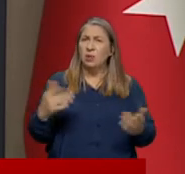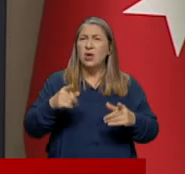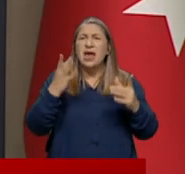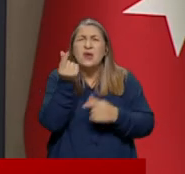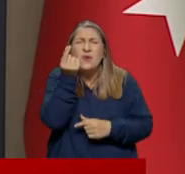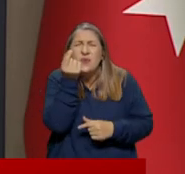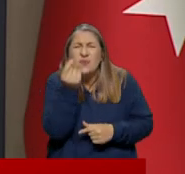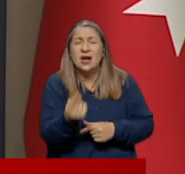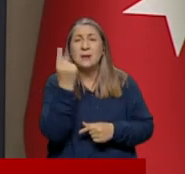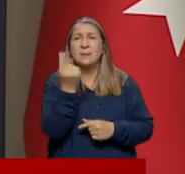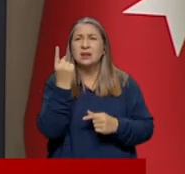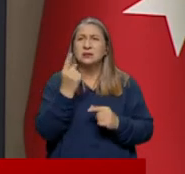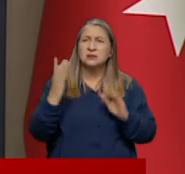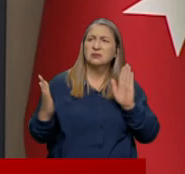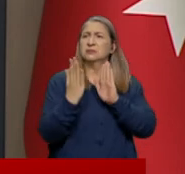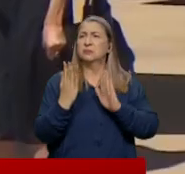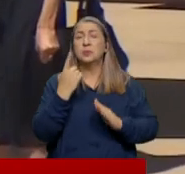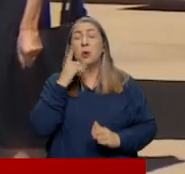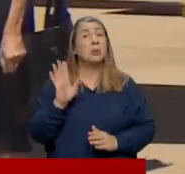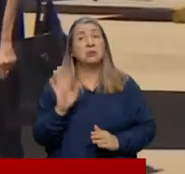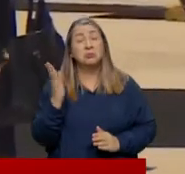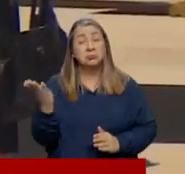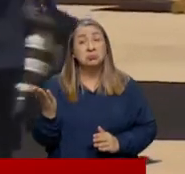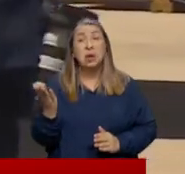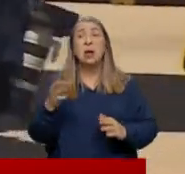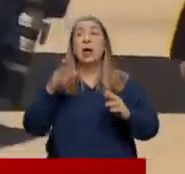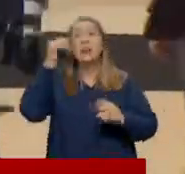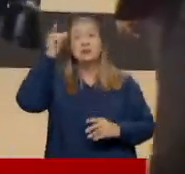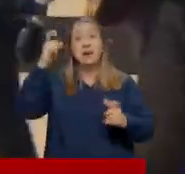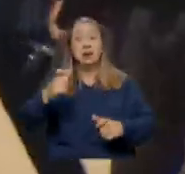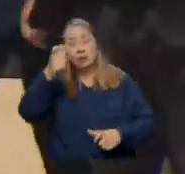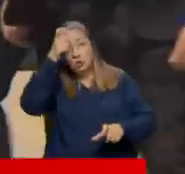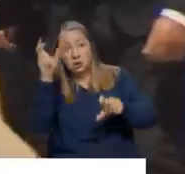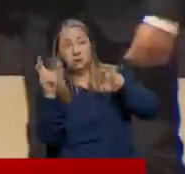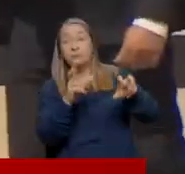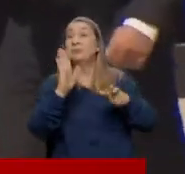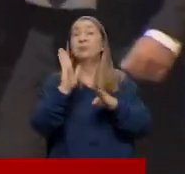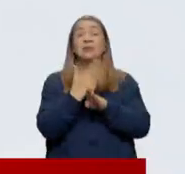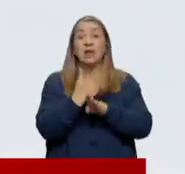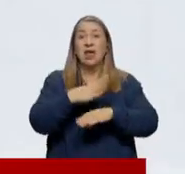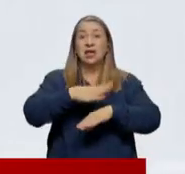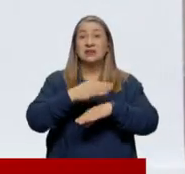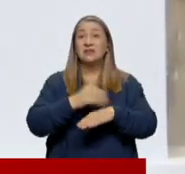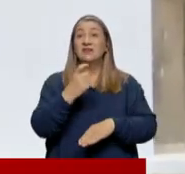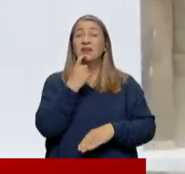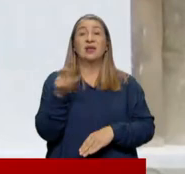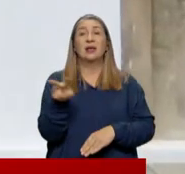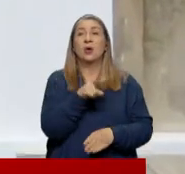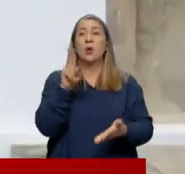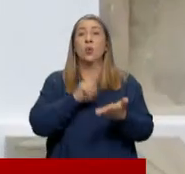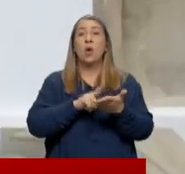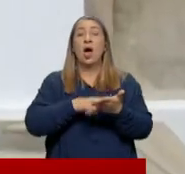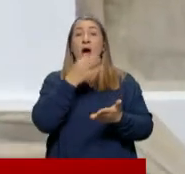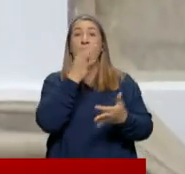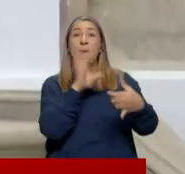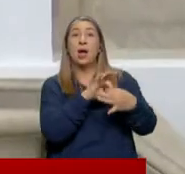en ufak bir tavır görmedik Madrid'de gözler s Türkiye'de Çünkü İsveç ve Finlandiya'nın Veli